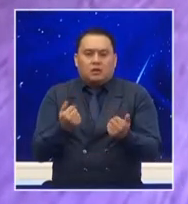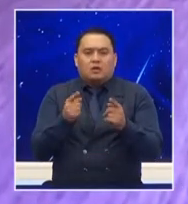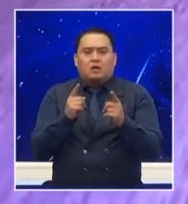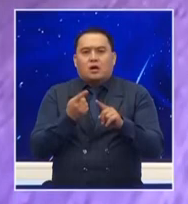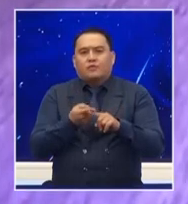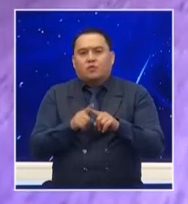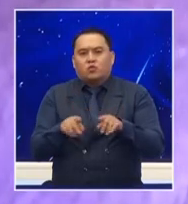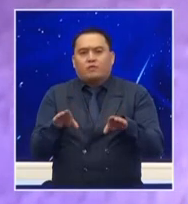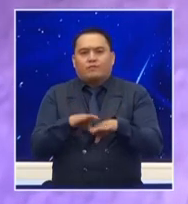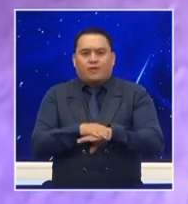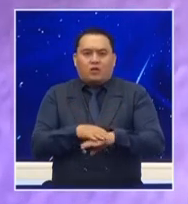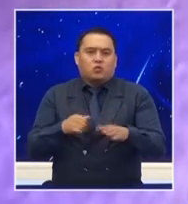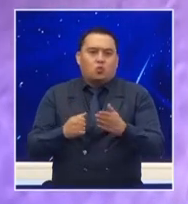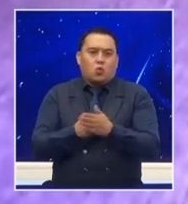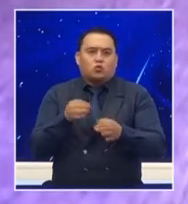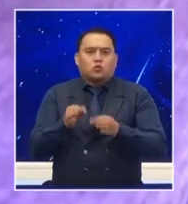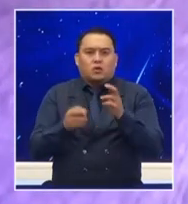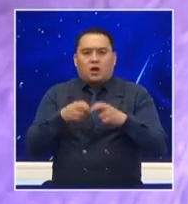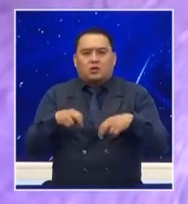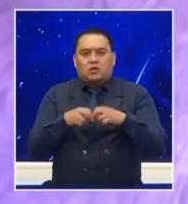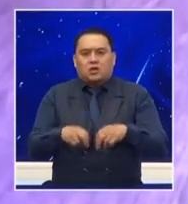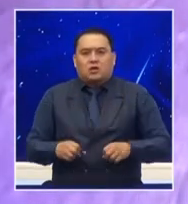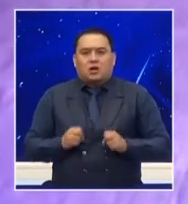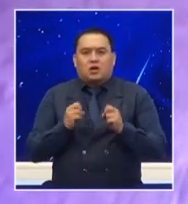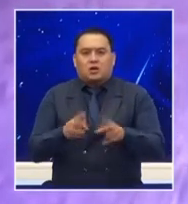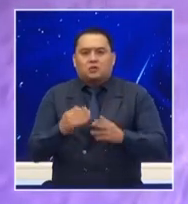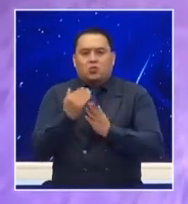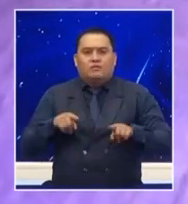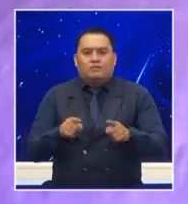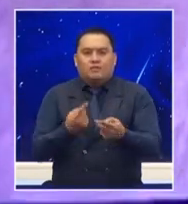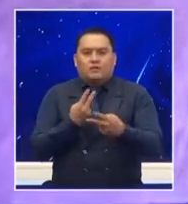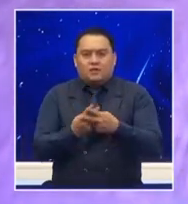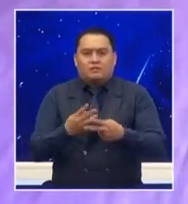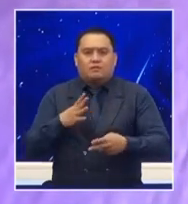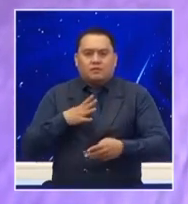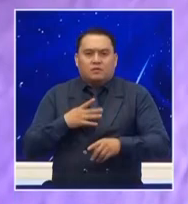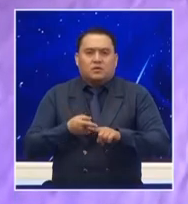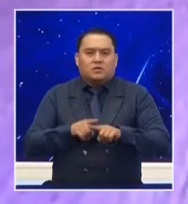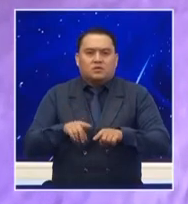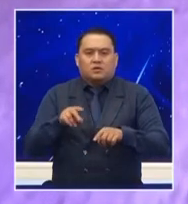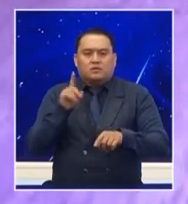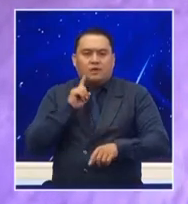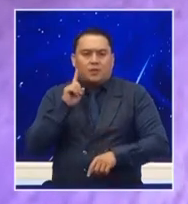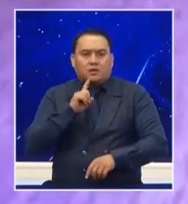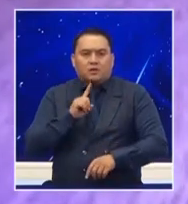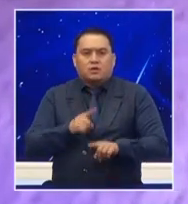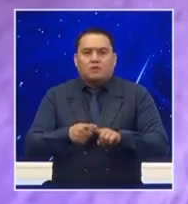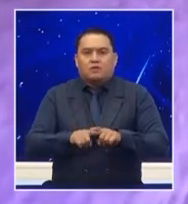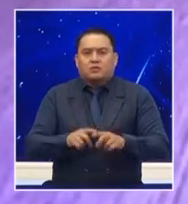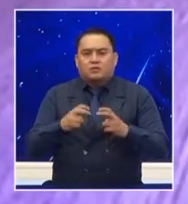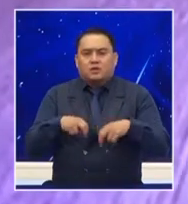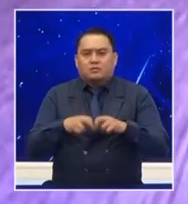показания. По данному факту начато досудебное расследование по статье «Разбой». Подозреваемые водворены в ИВС.